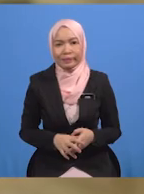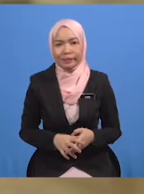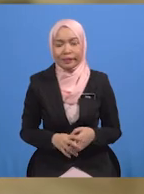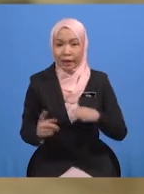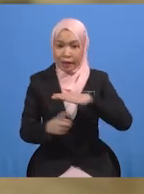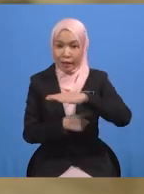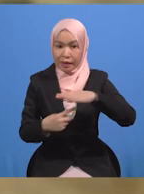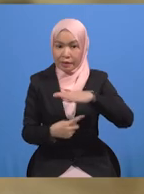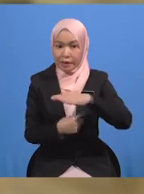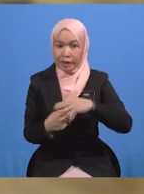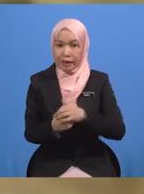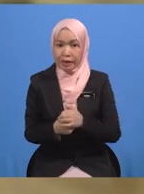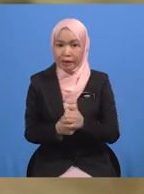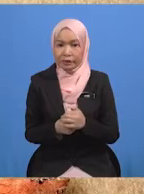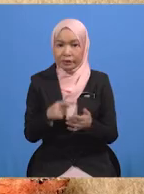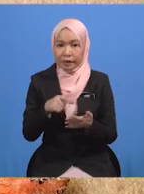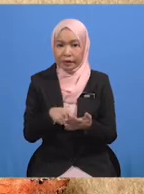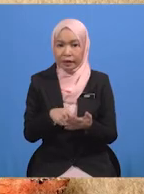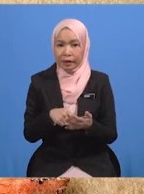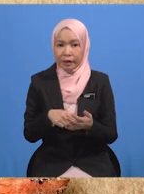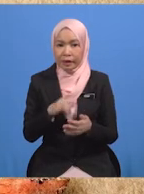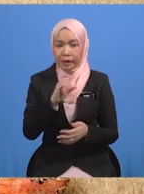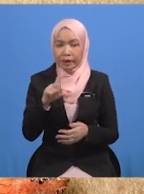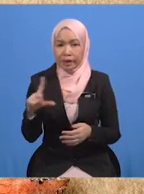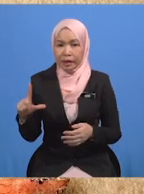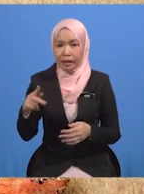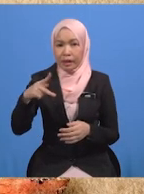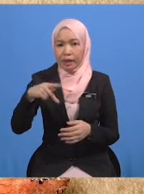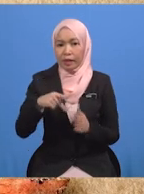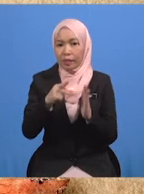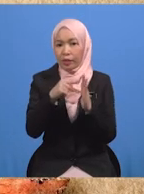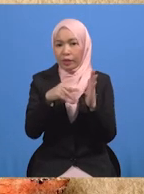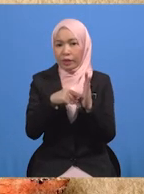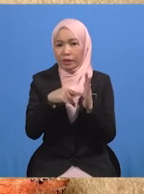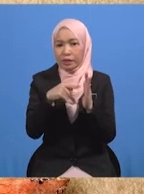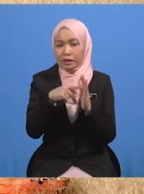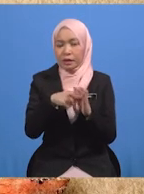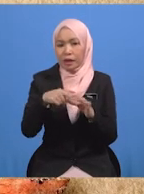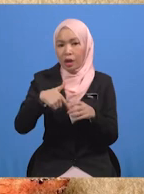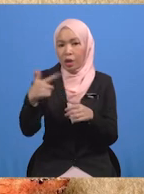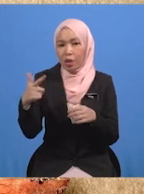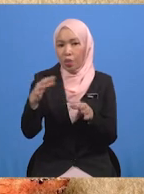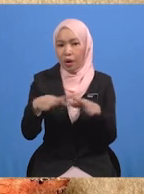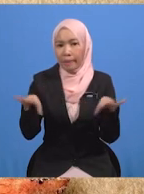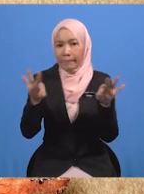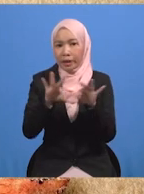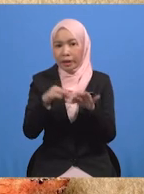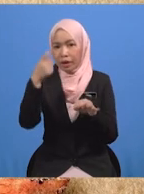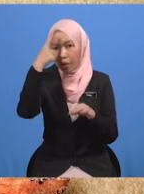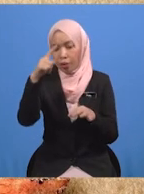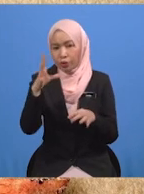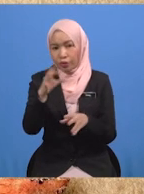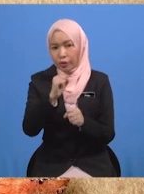Dasar pecah dan perintah merupakan polisi luar terpenting yang diamalkan oleh Barat bagi